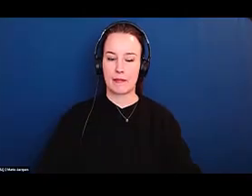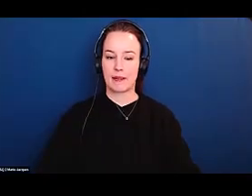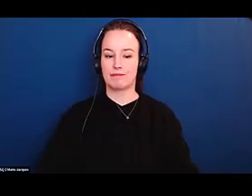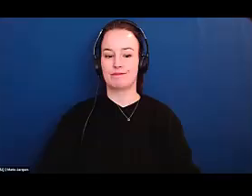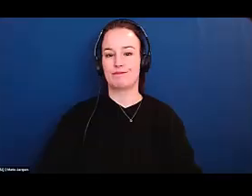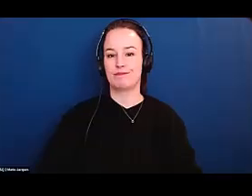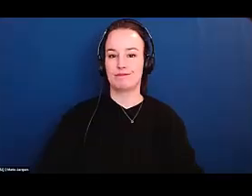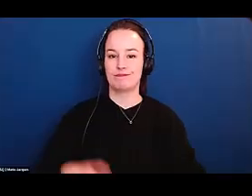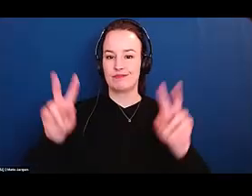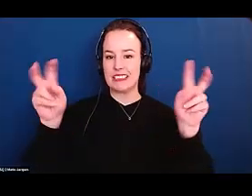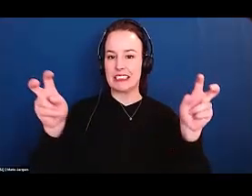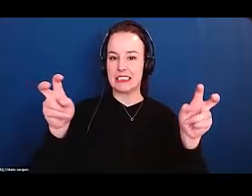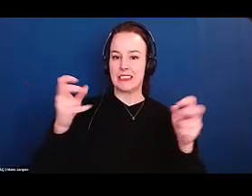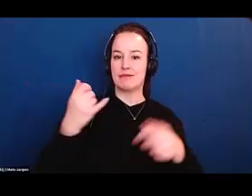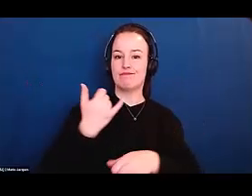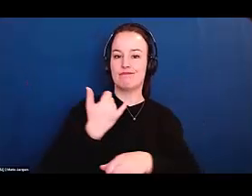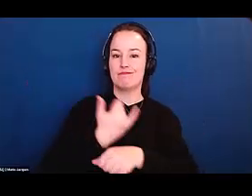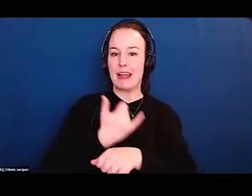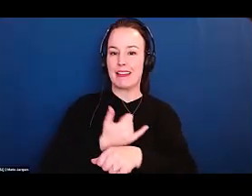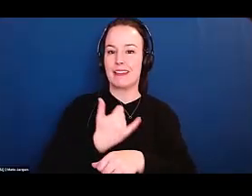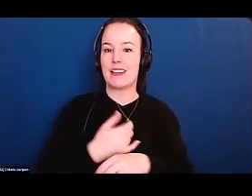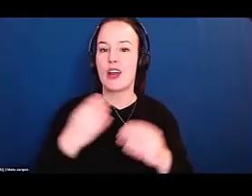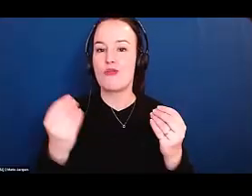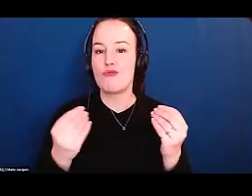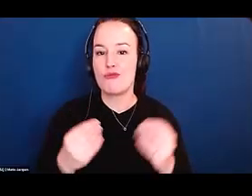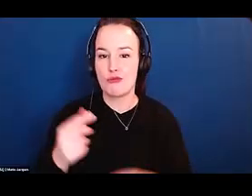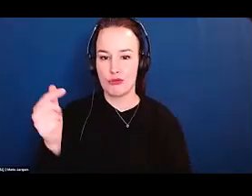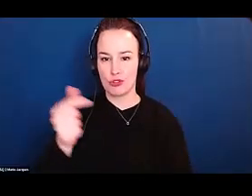Une matinée à George's House.